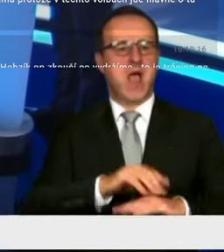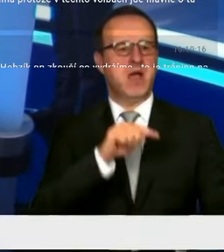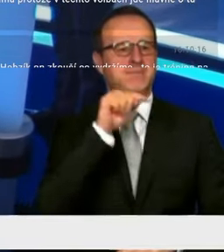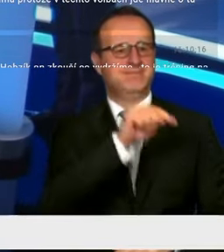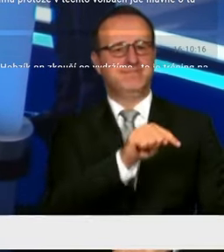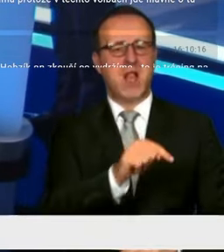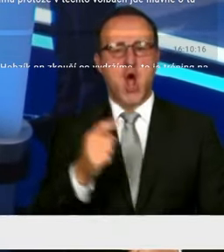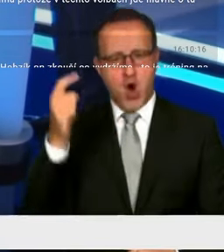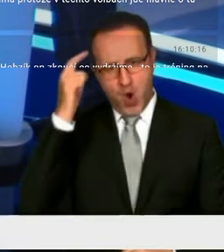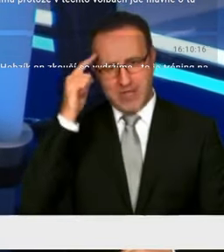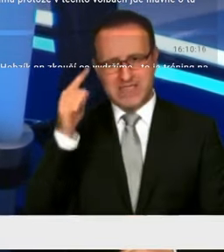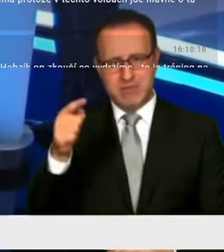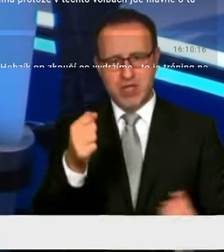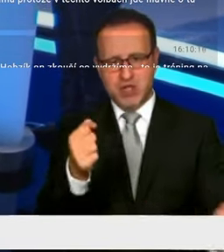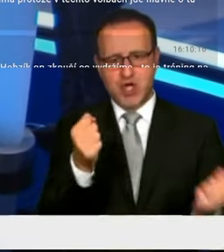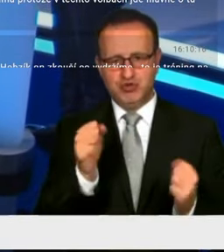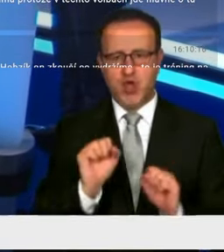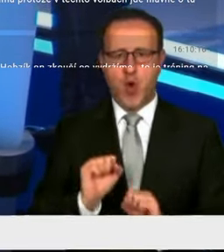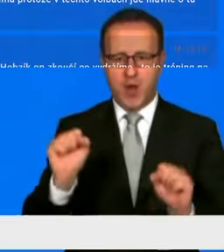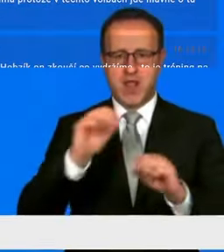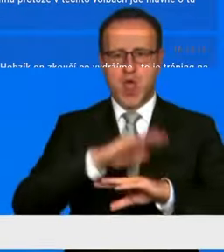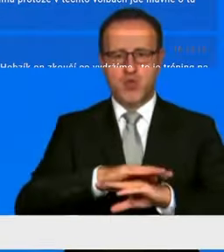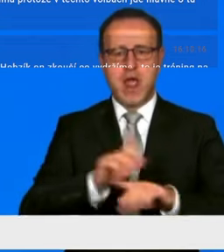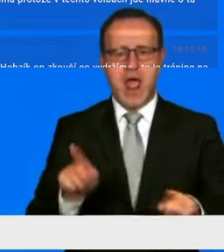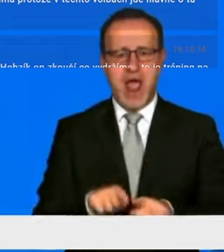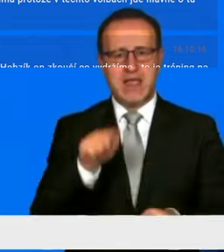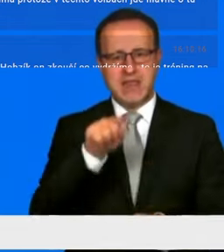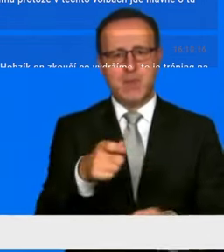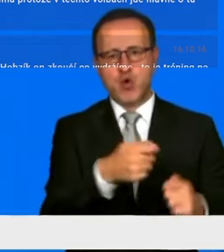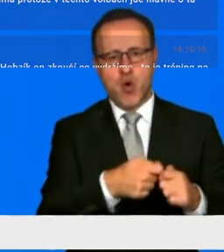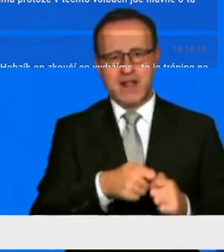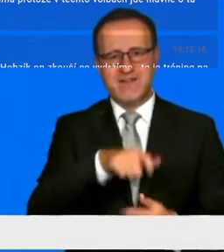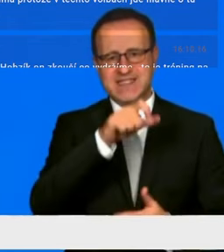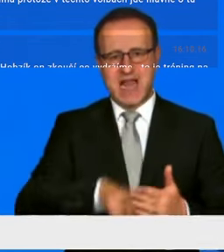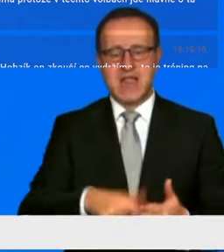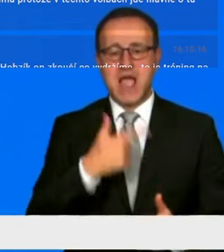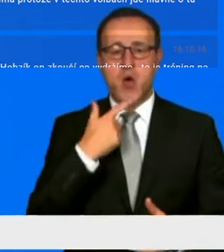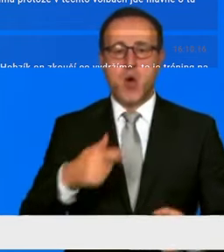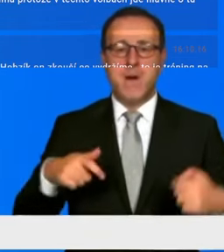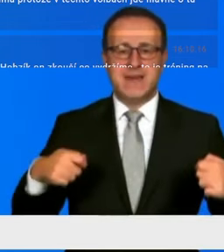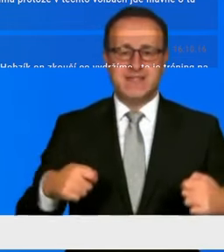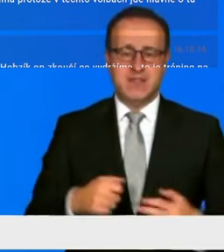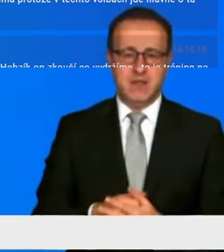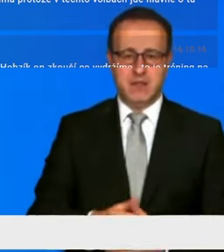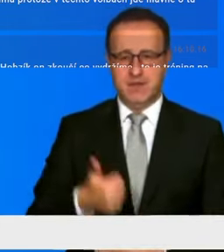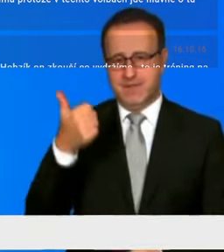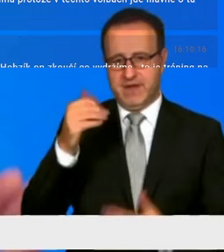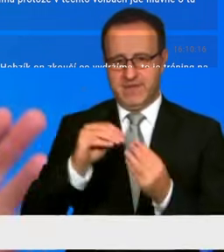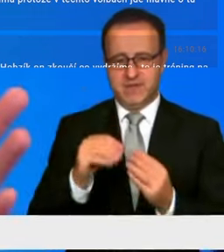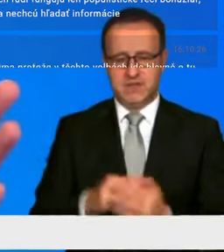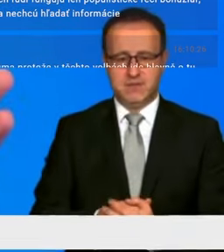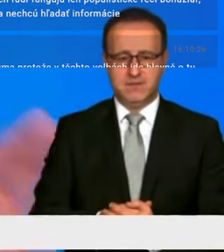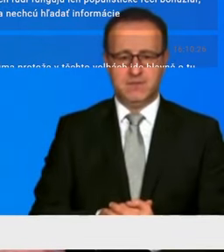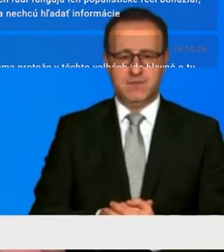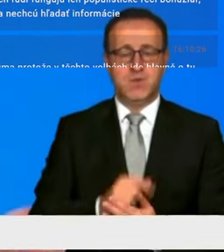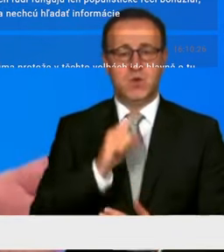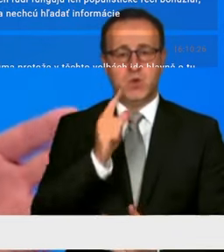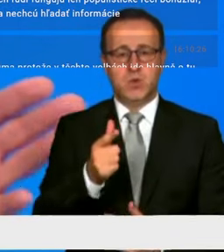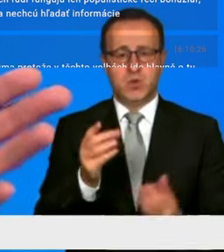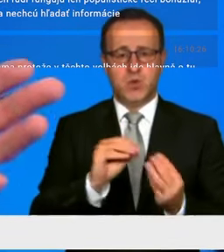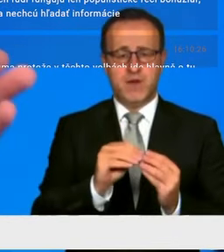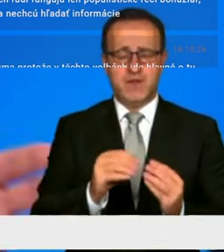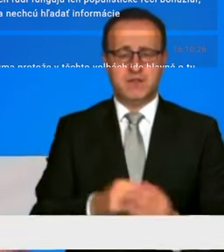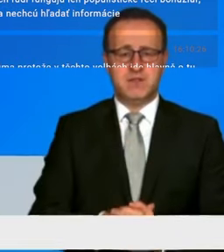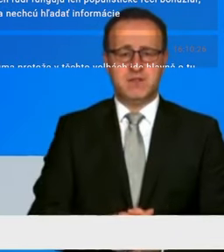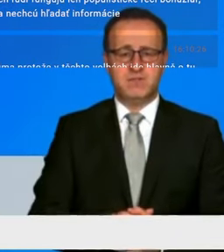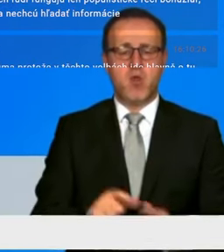zagratulovali ochrannú ruku aj nad týmto kolektívom straníkov Ako prezident to je to je prvá vec eh druhá vec teda